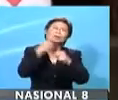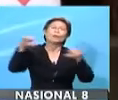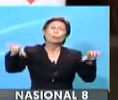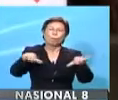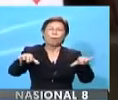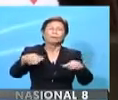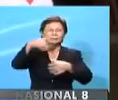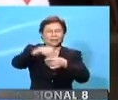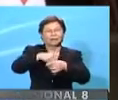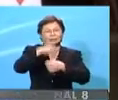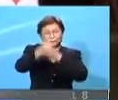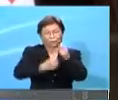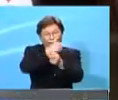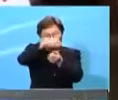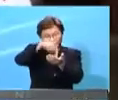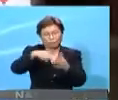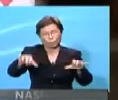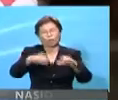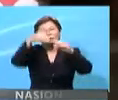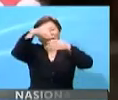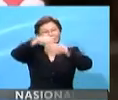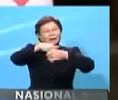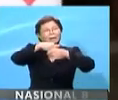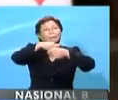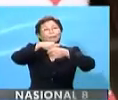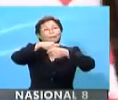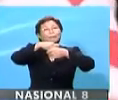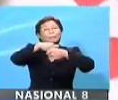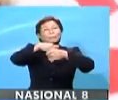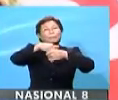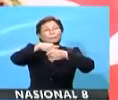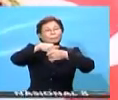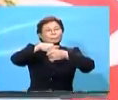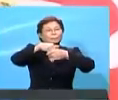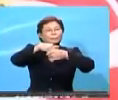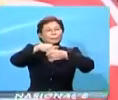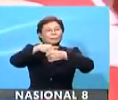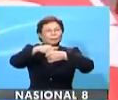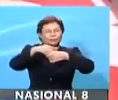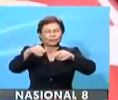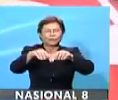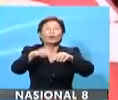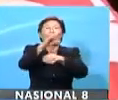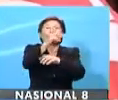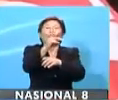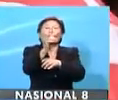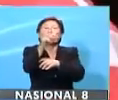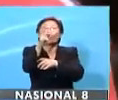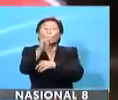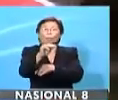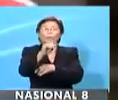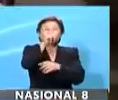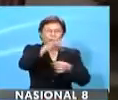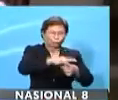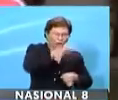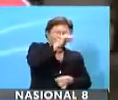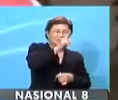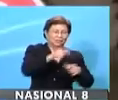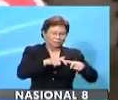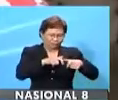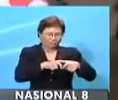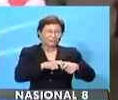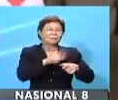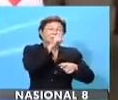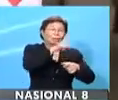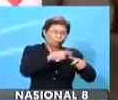dalam rumah kita. Kita buat kolom yang hari kemah, satu hati, satu jiwa. Itu pasal kita nak rakyat